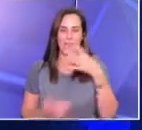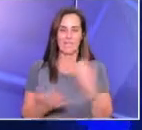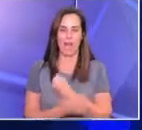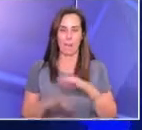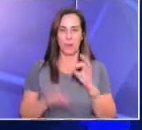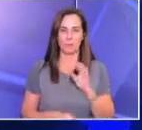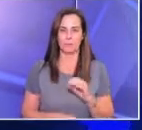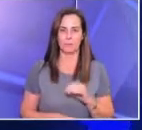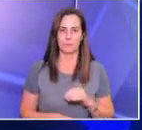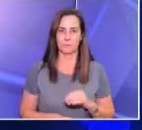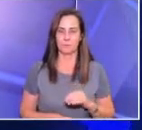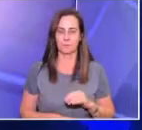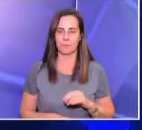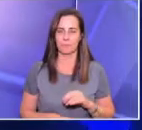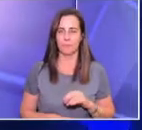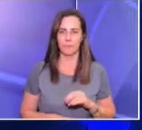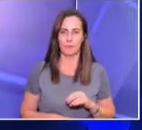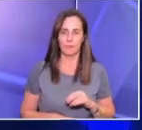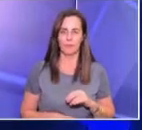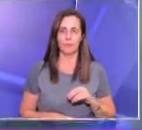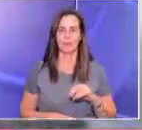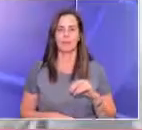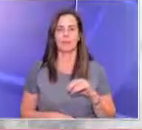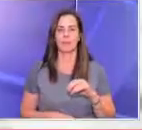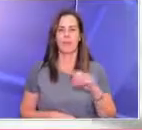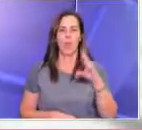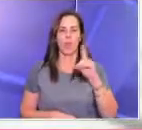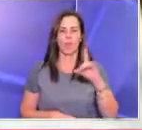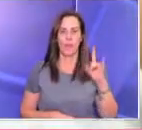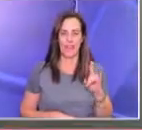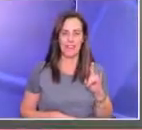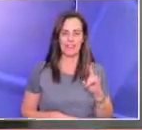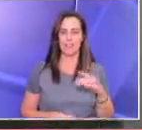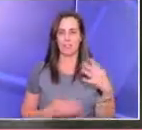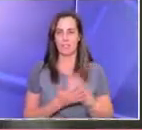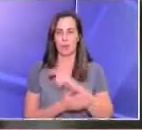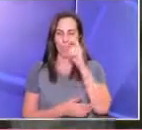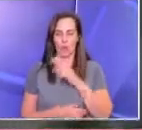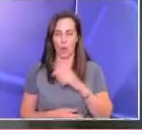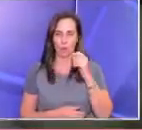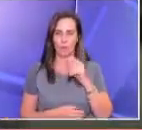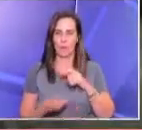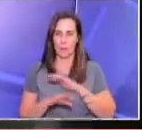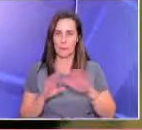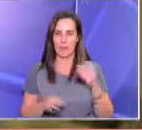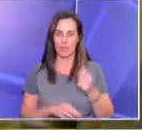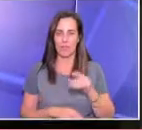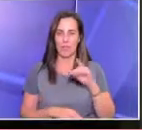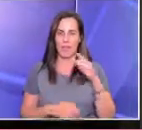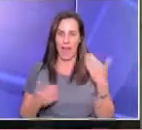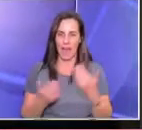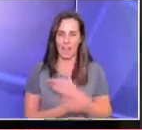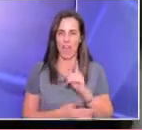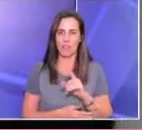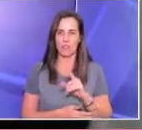להדגיש. חבר'ה, אסף... ואם נדייק יותר, חדש ניצחו לדוב חנין וחדש, ניצחו לחולדאי את הבחירות. כי בלי הכסף של חדש... חדש,